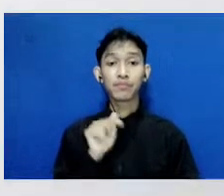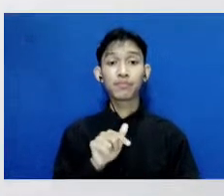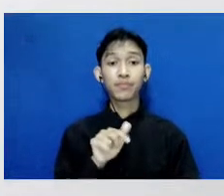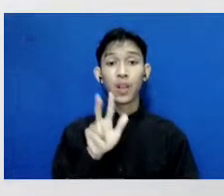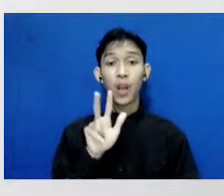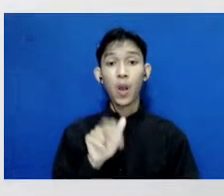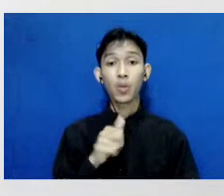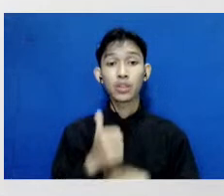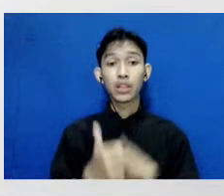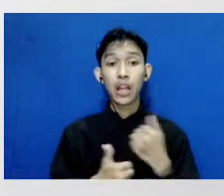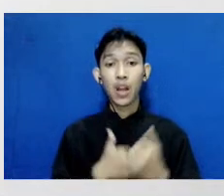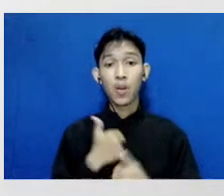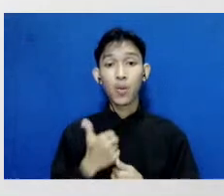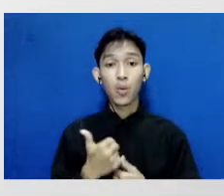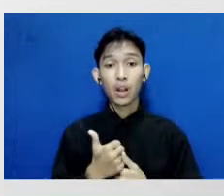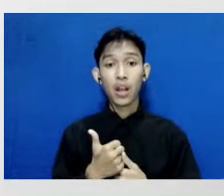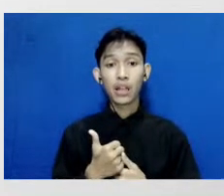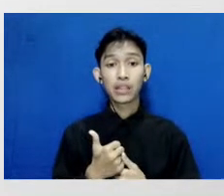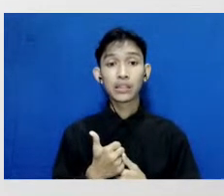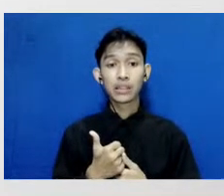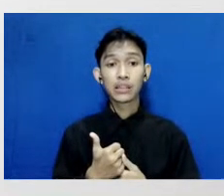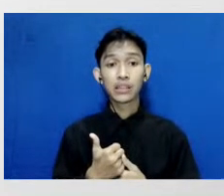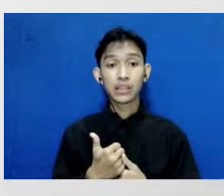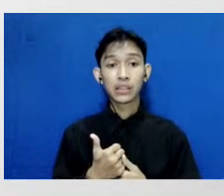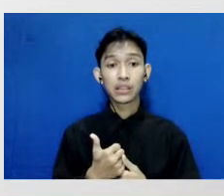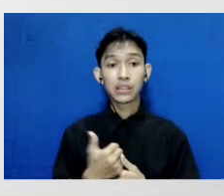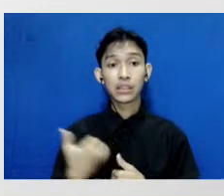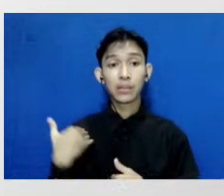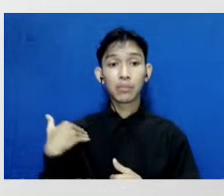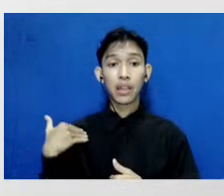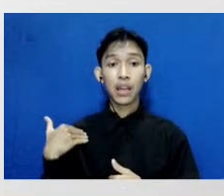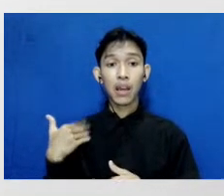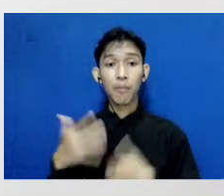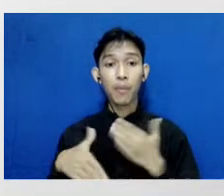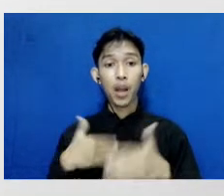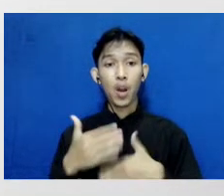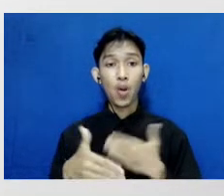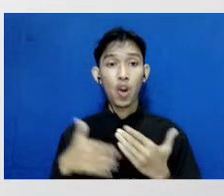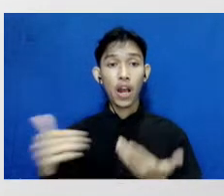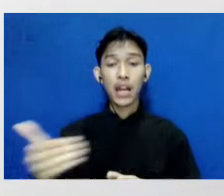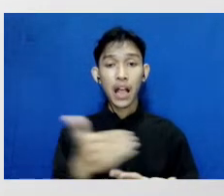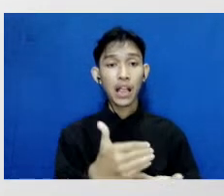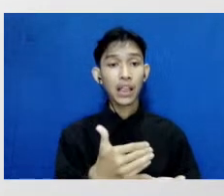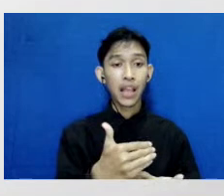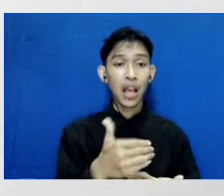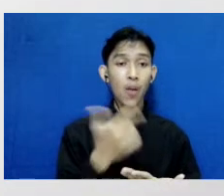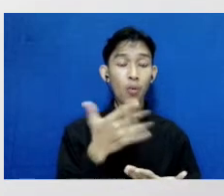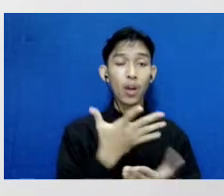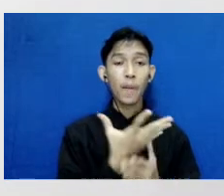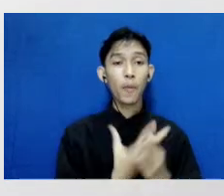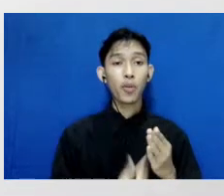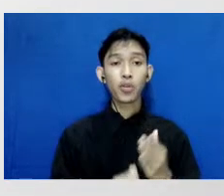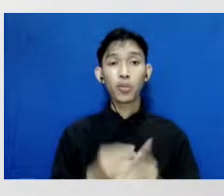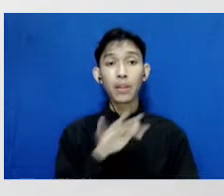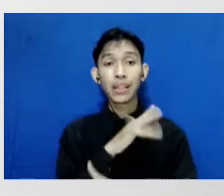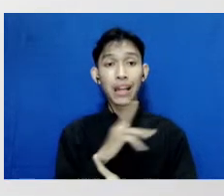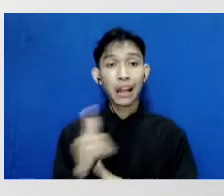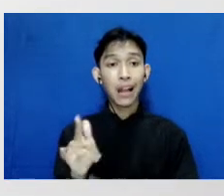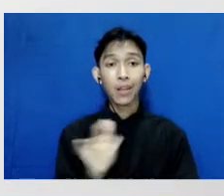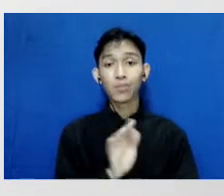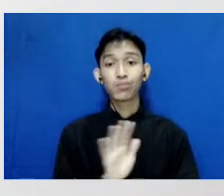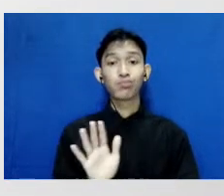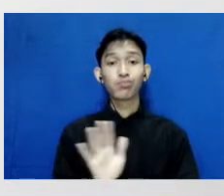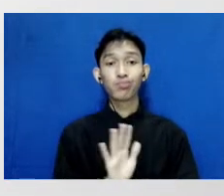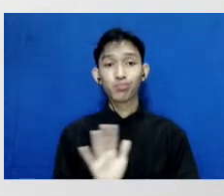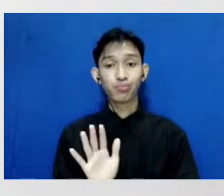harus dilakukan oleh pihak pengelola data yang datanya sudah bocor, bukan masyarakat.